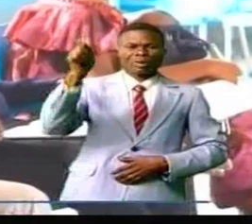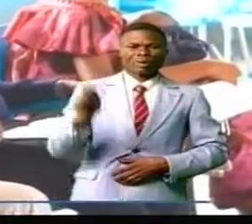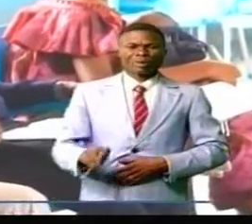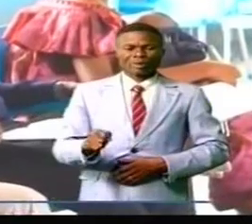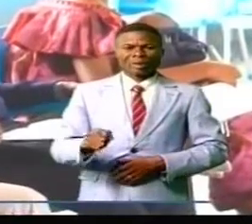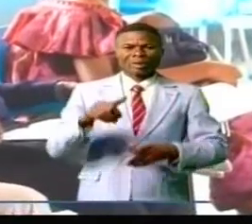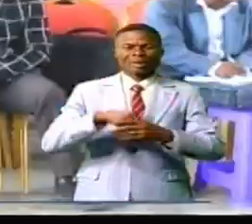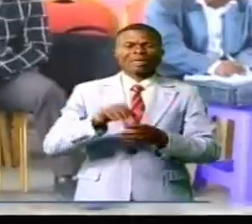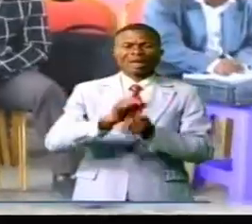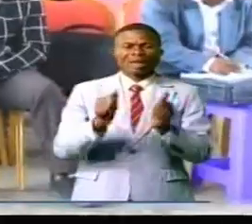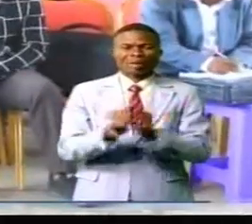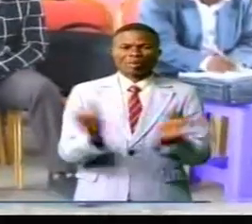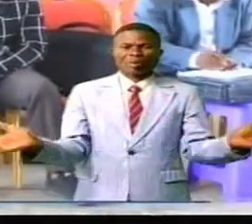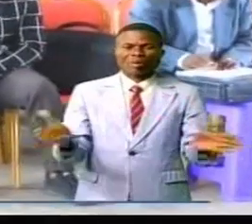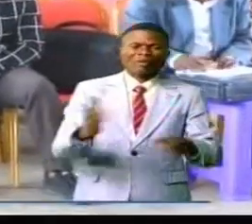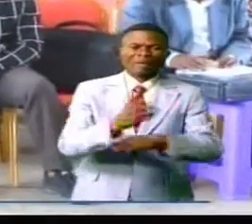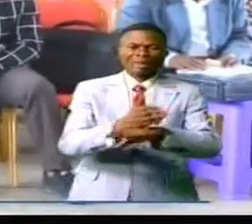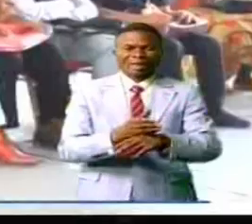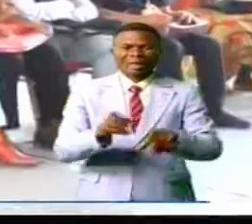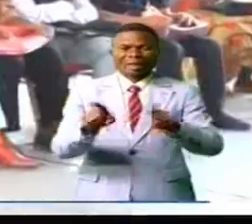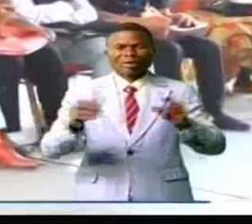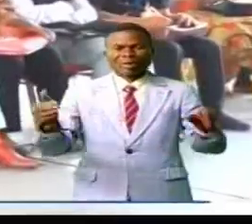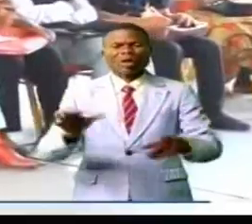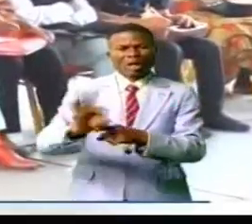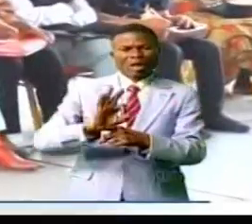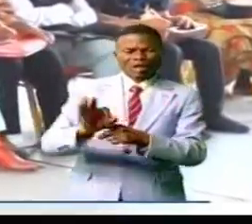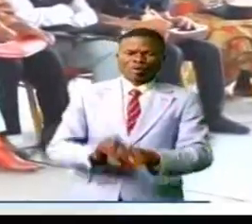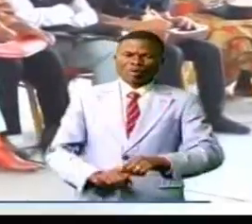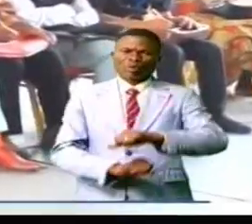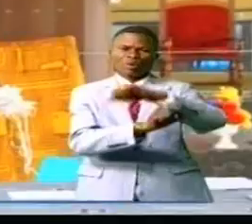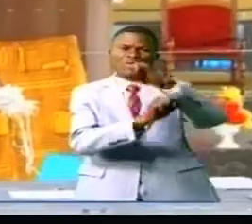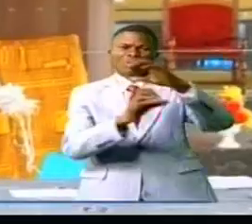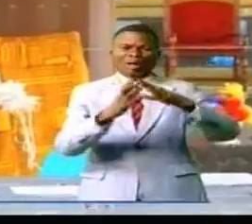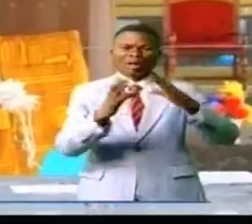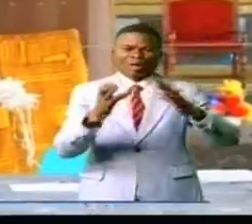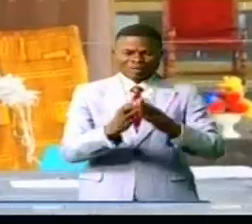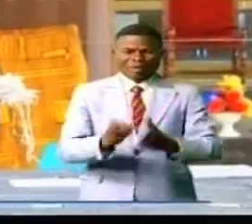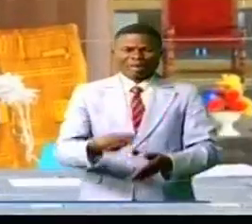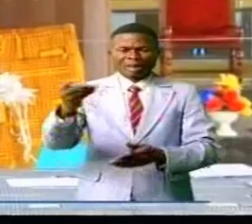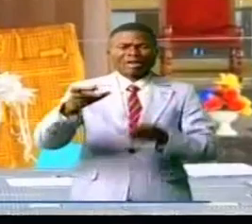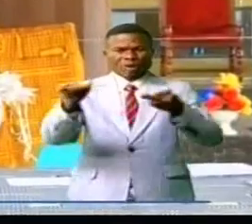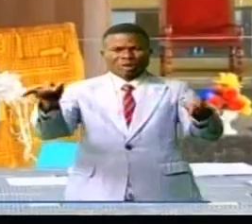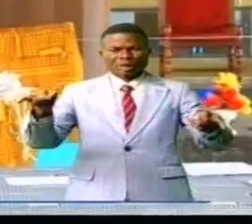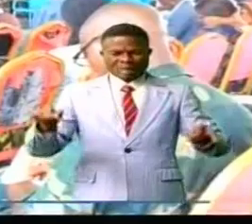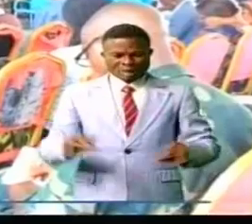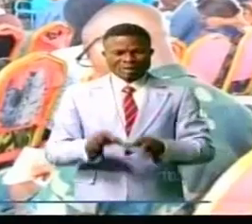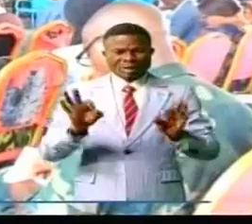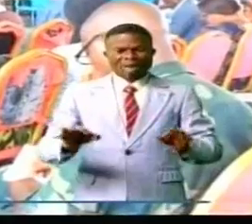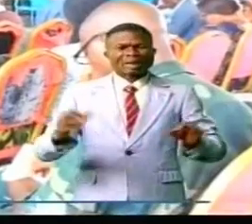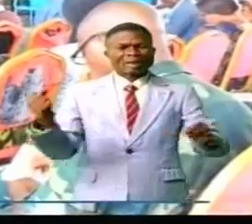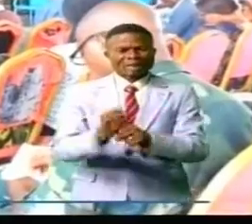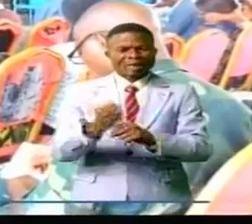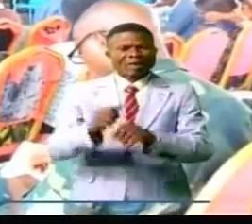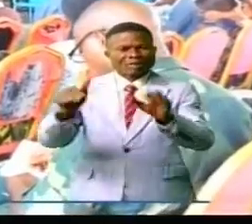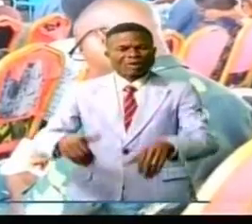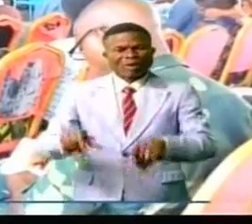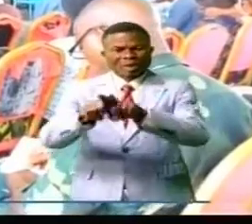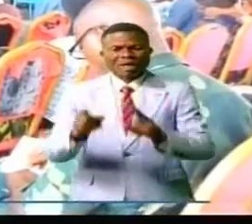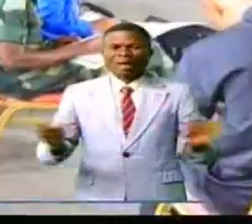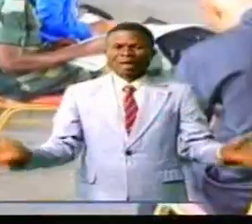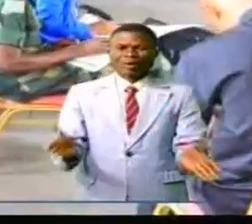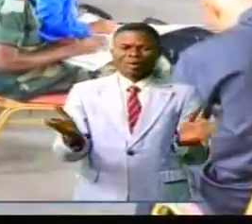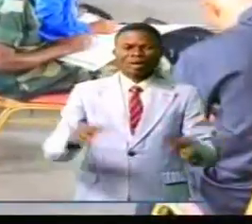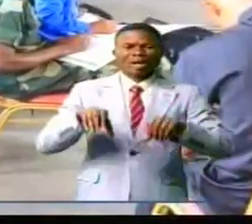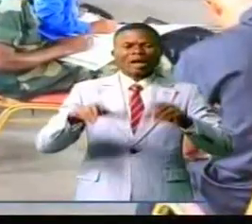le secteur agro-pastoral. Formation et accompagnement avec l'octroi des espaces, des terres, mais aussi encourager